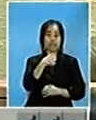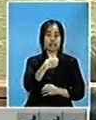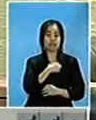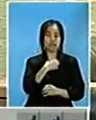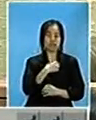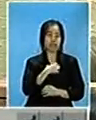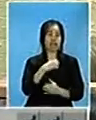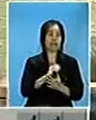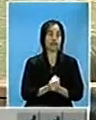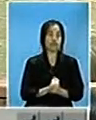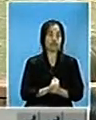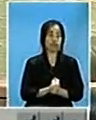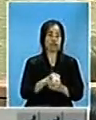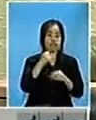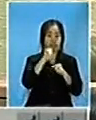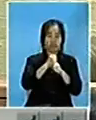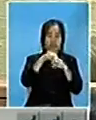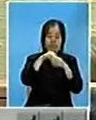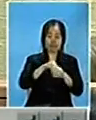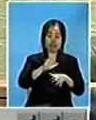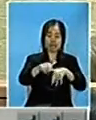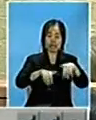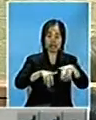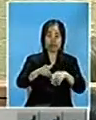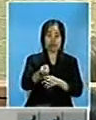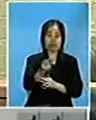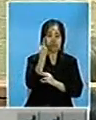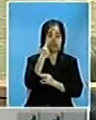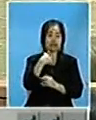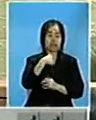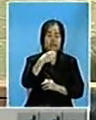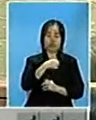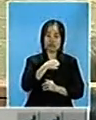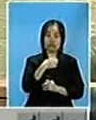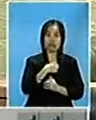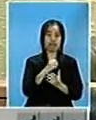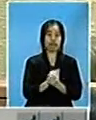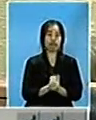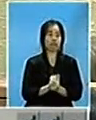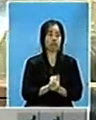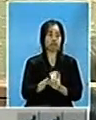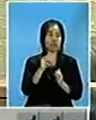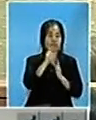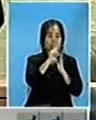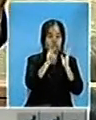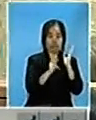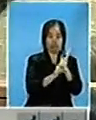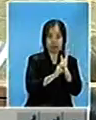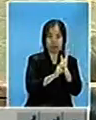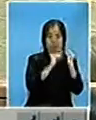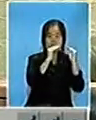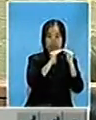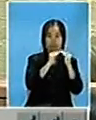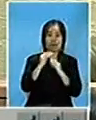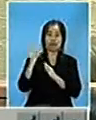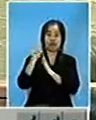ยอย่างแท้จริงให้อยู่ในมือของประชาชนสิ่งเหล่านั้นเราต้องการครับขวามือเราต้องการรัฐธรรมนูญซ้ายมือเราต้องการประทัก